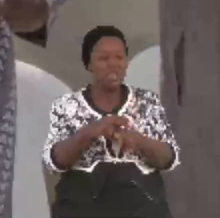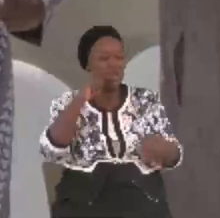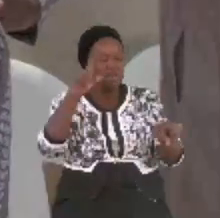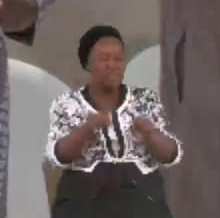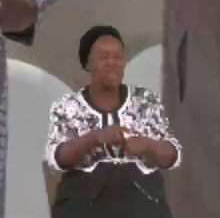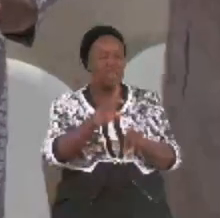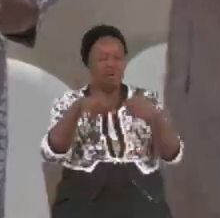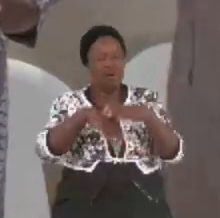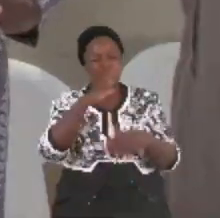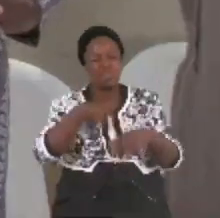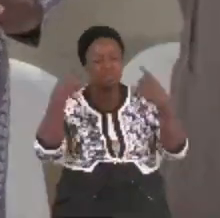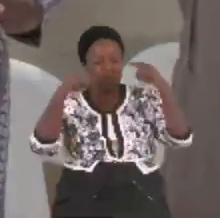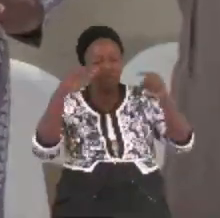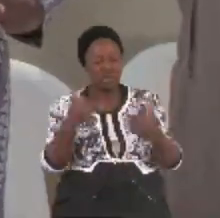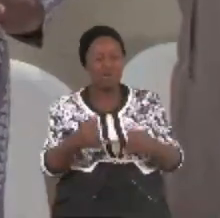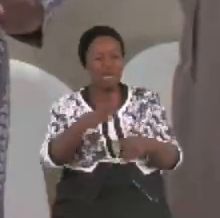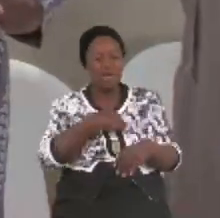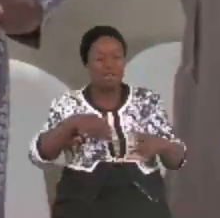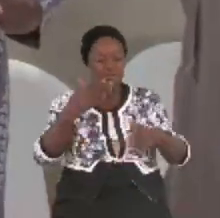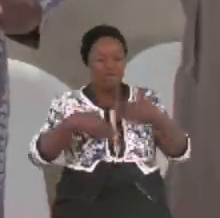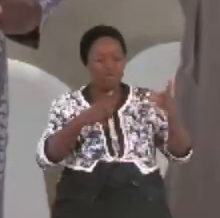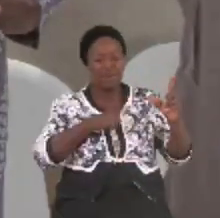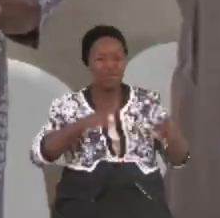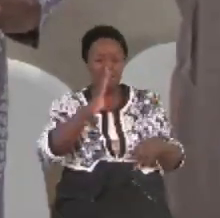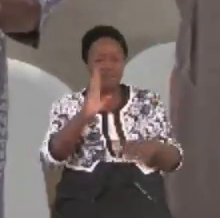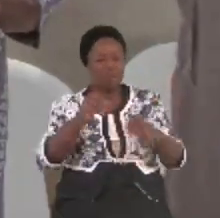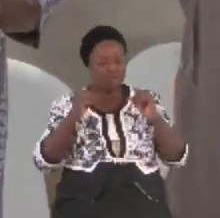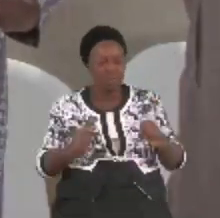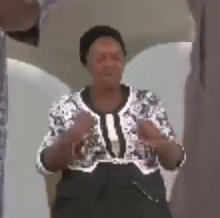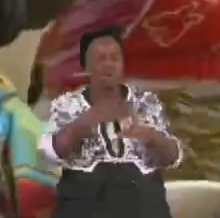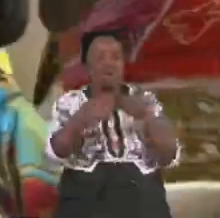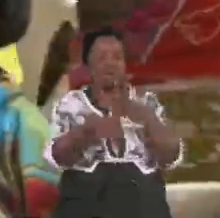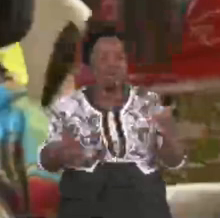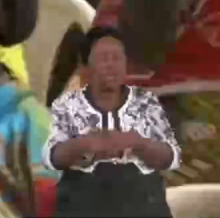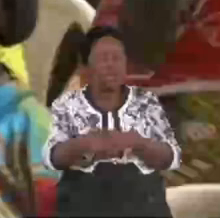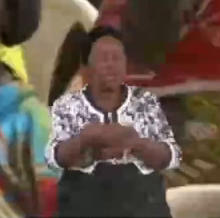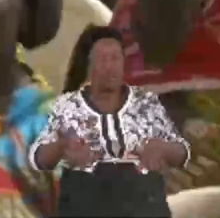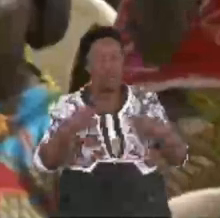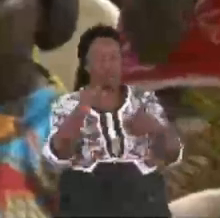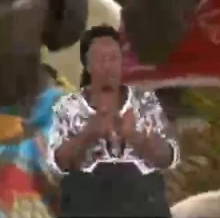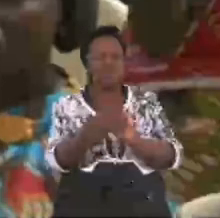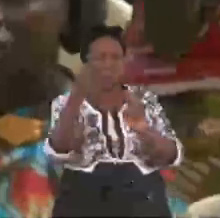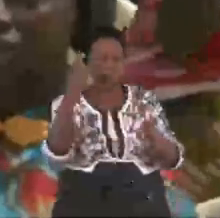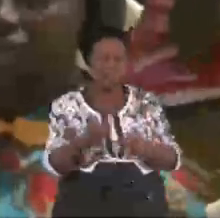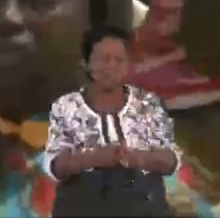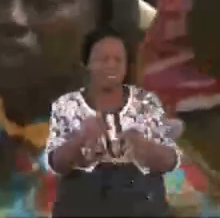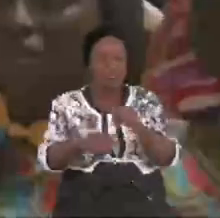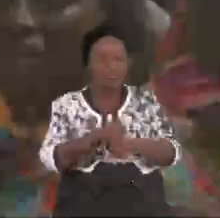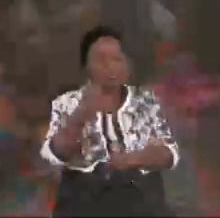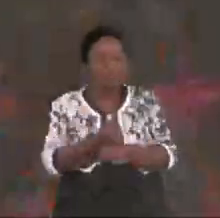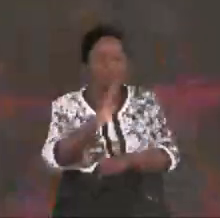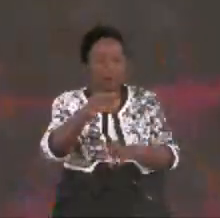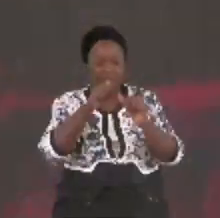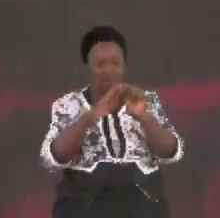Et la joie du Seigneur sera ta force tous les jours de ta vie au nom de Jésus. Confirme tes